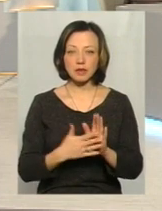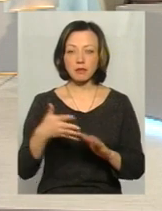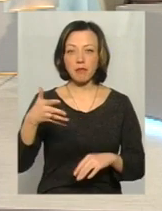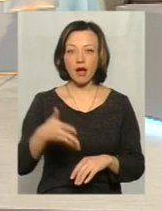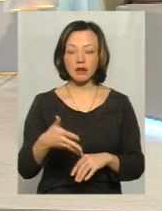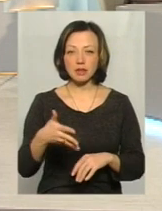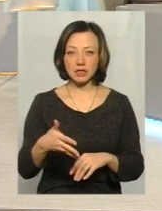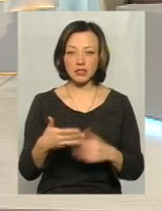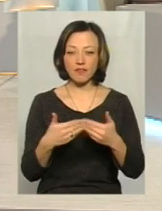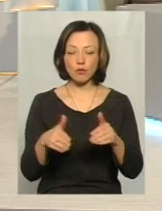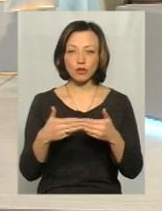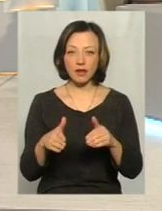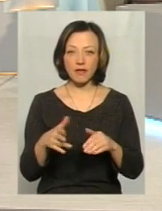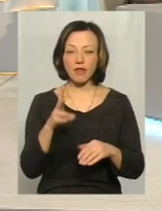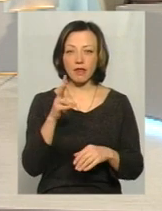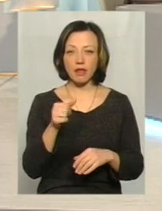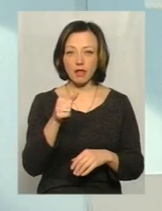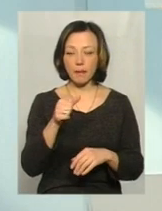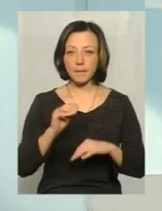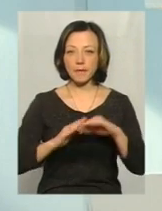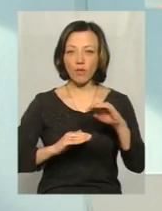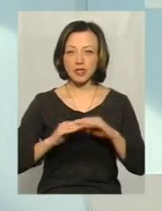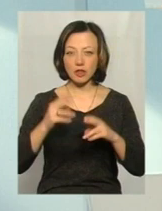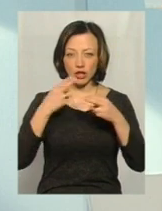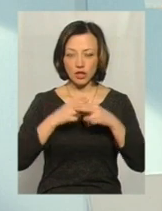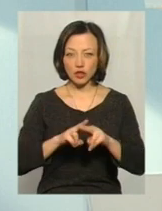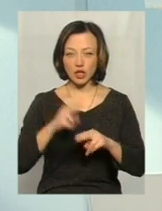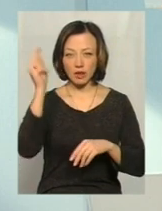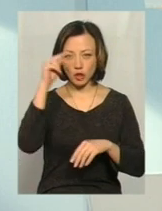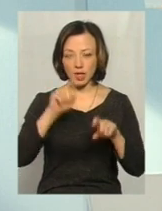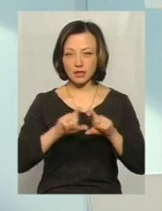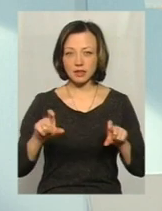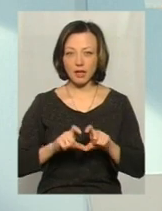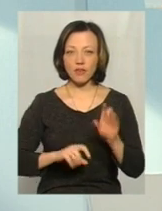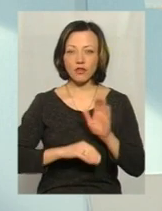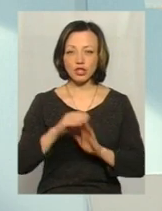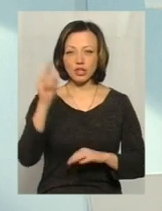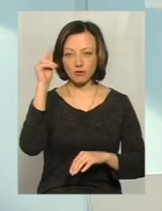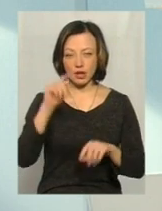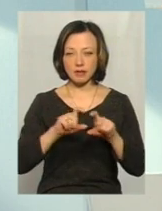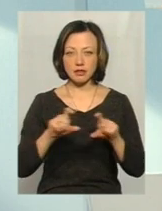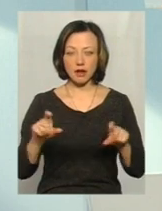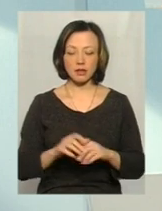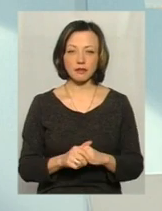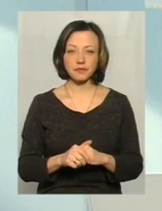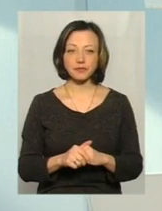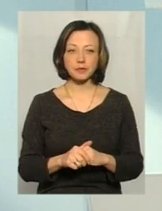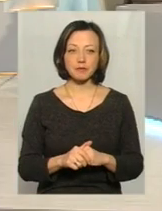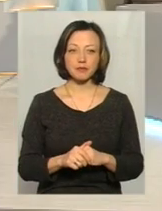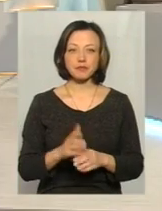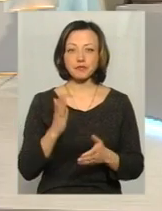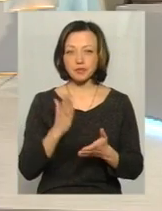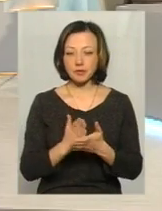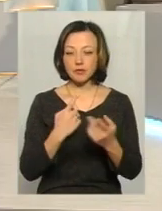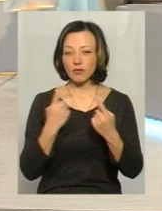5 тисяч випускників професійно-технічних навчальних закладів та вищих навчальних закладів. Маючи розмову